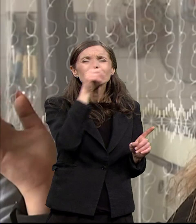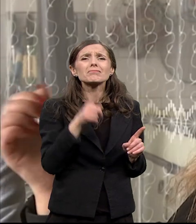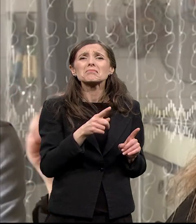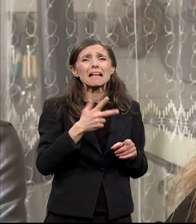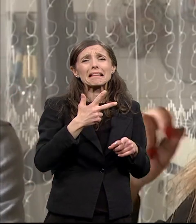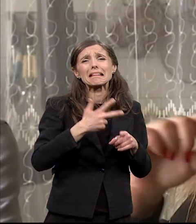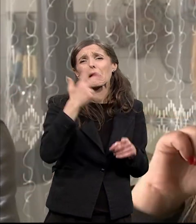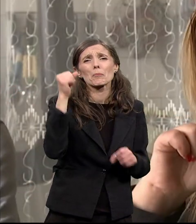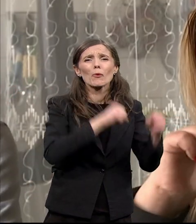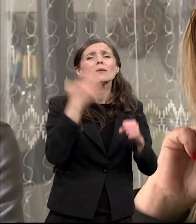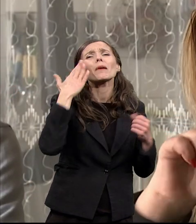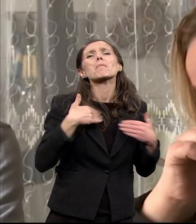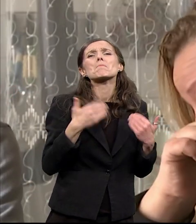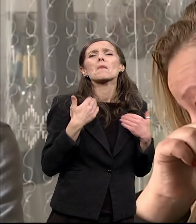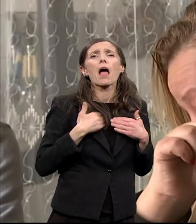bio mlađi.